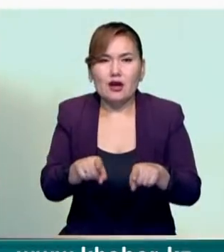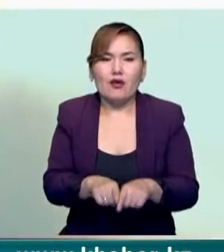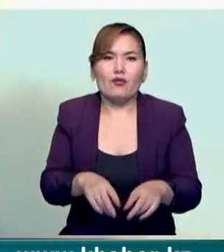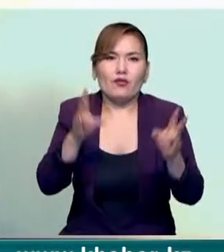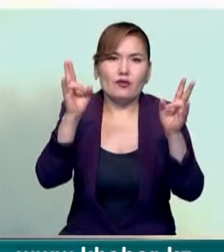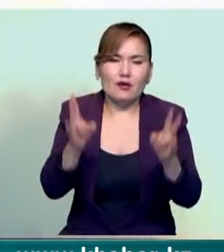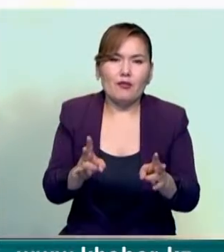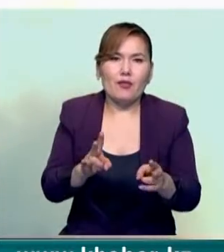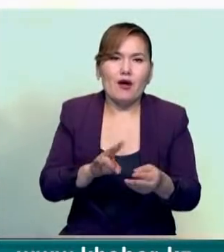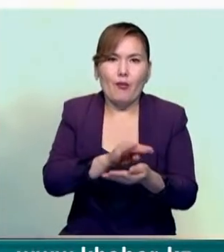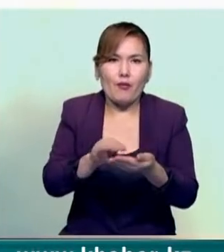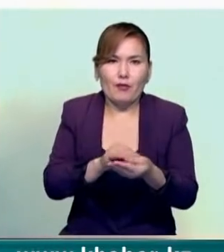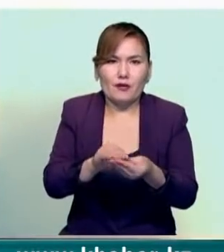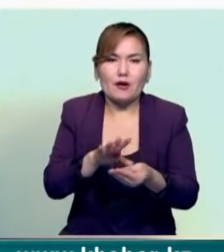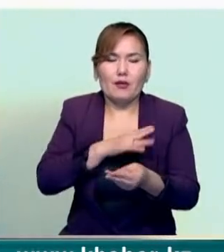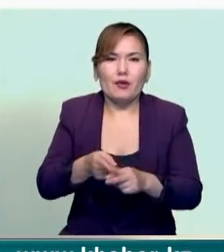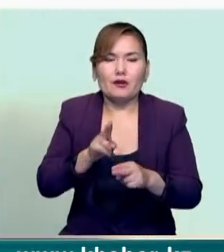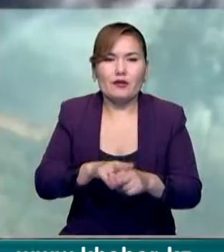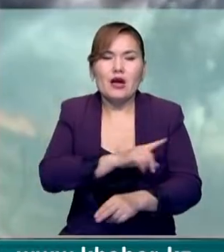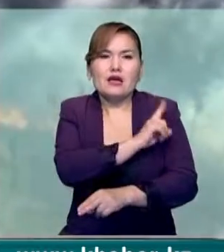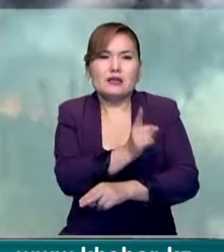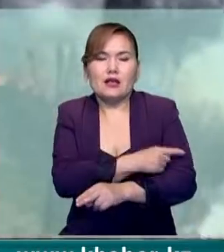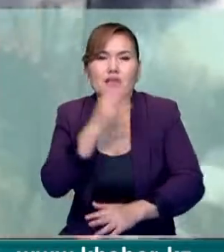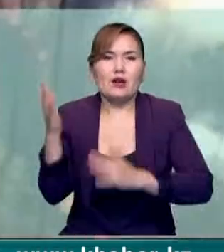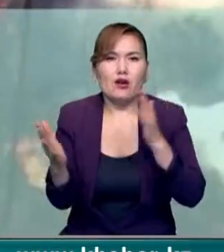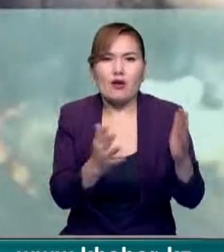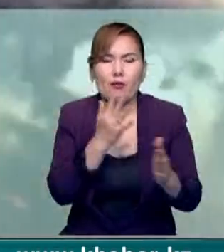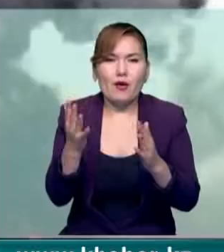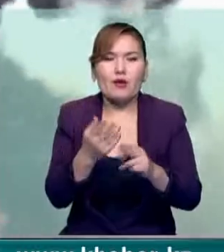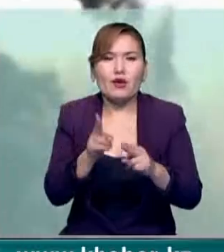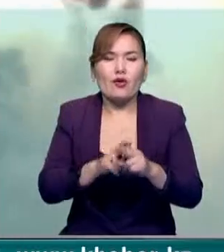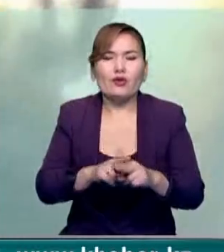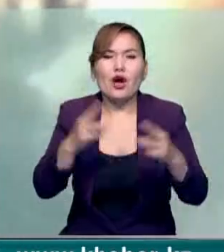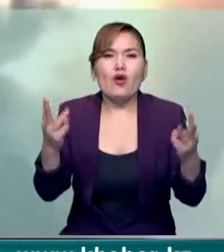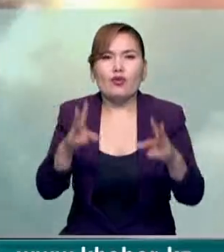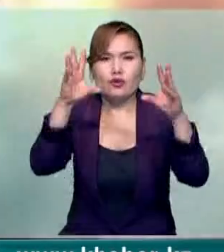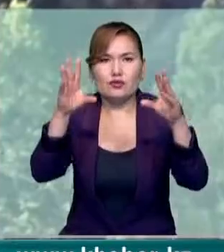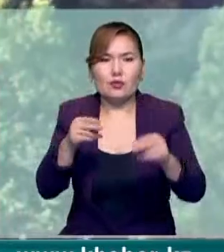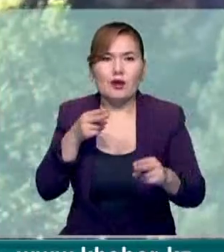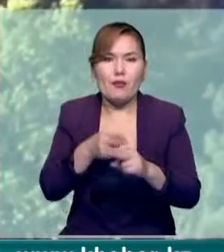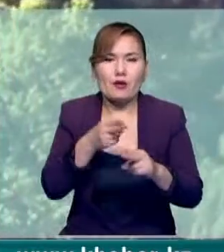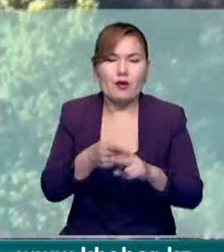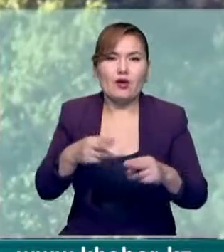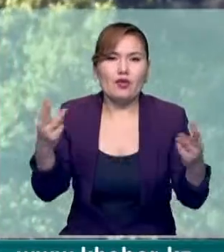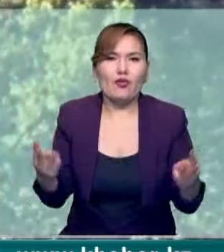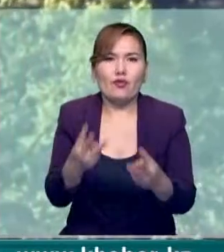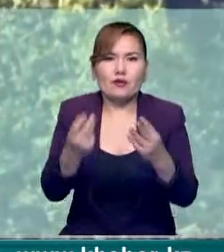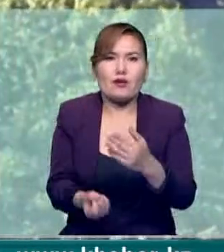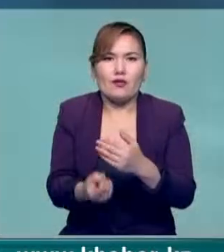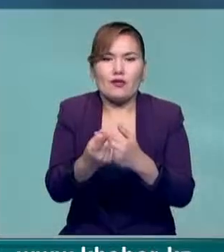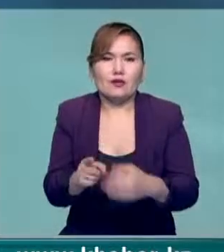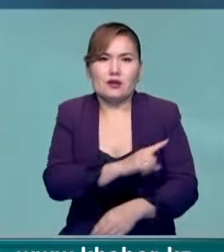отыр. Метеорологтардың хабарлауынша екпінді жел үдей түседі. Демек, штатта өрттің жаңа ошақтары пайда болуы мүмкін.